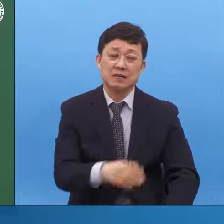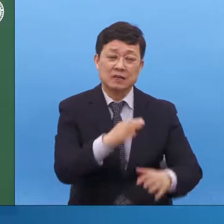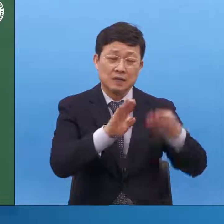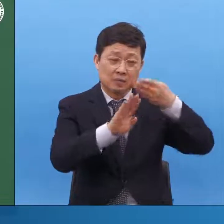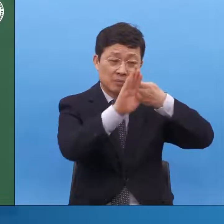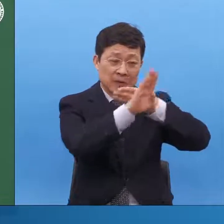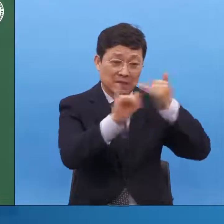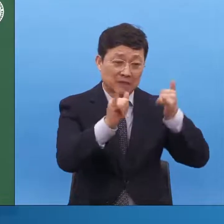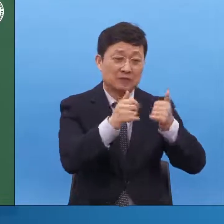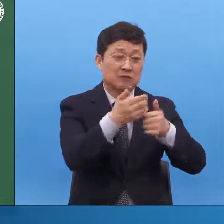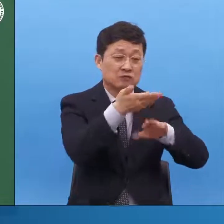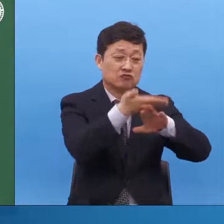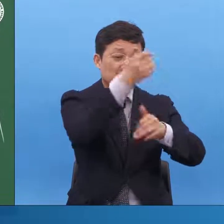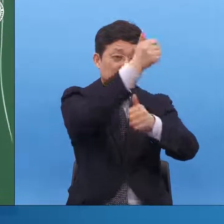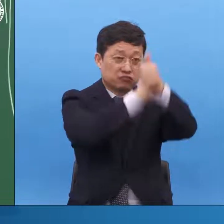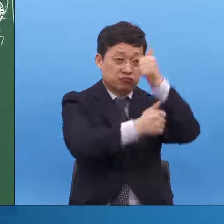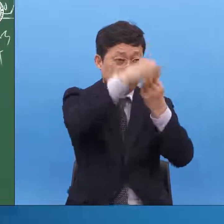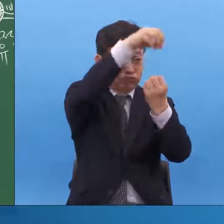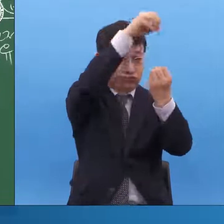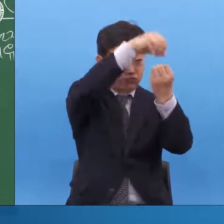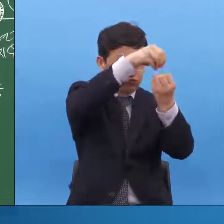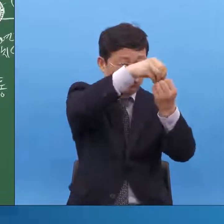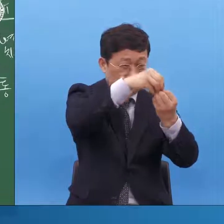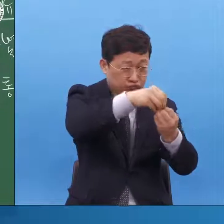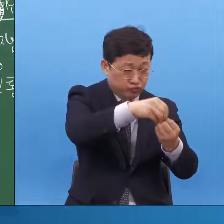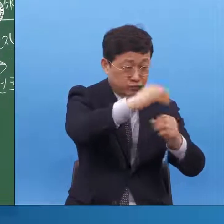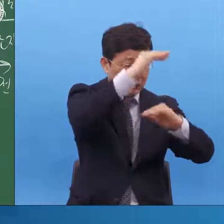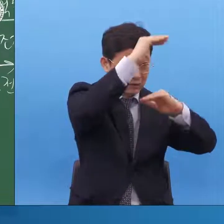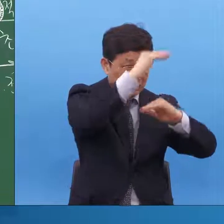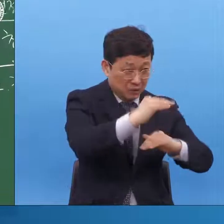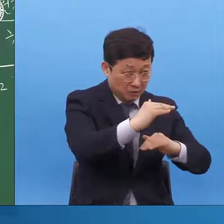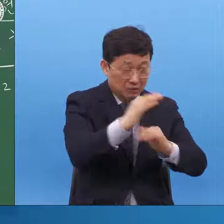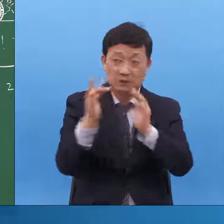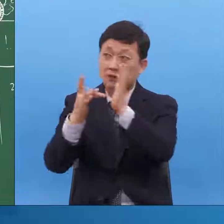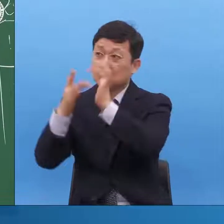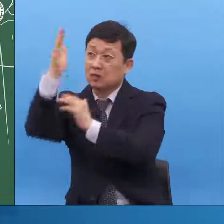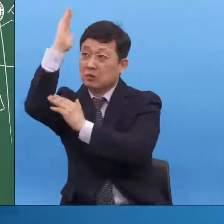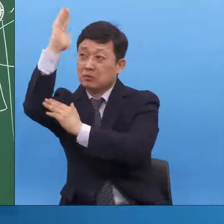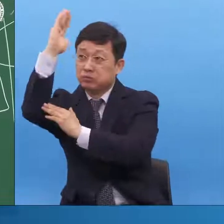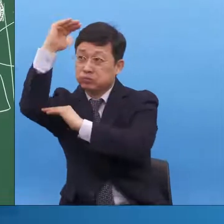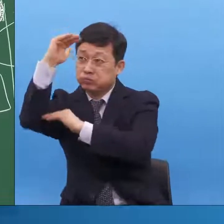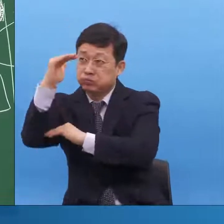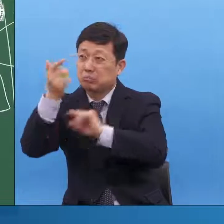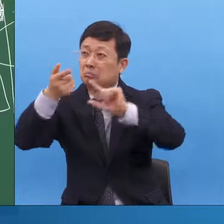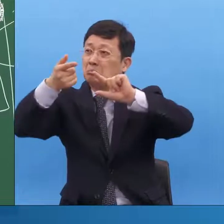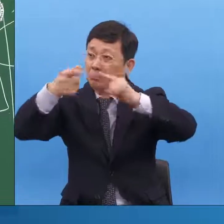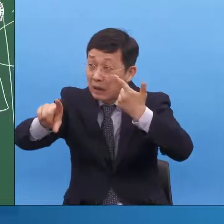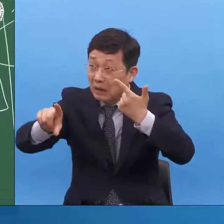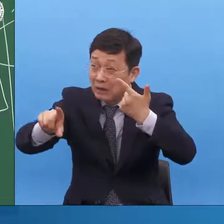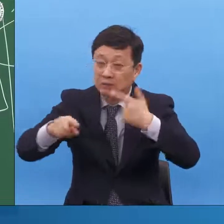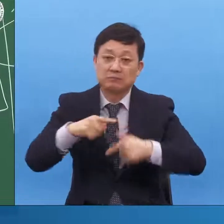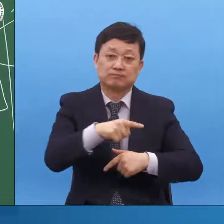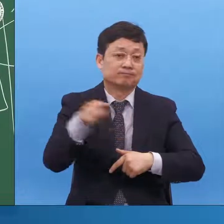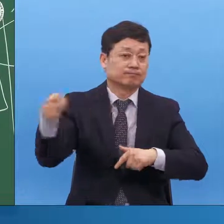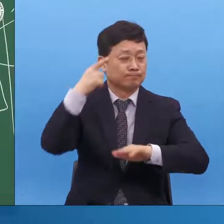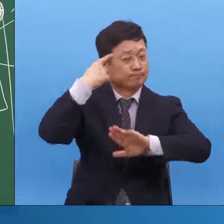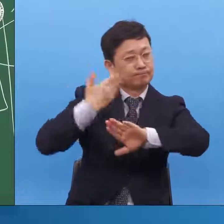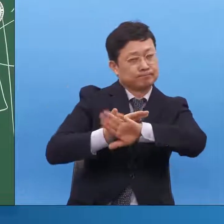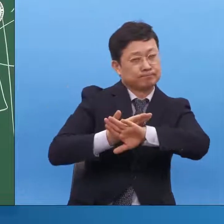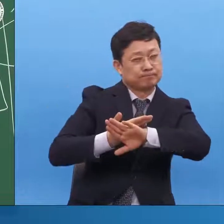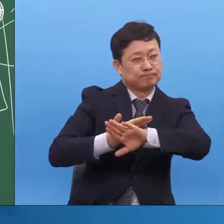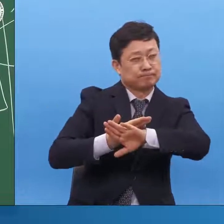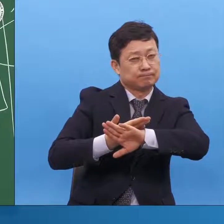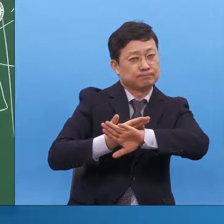전통과 맞지 않다고 자꾸. Why? Because they thought that he did not fit in with tradition. 꼭 기억해야 돼요. You have to understand